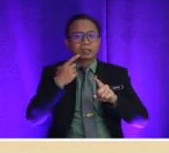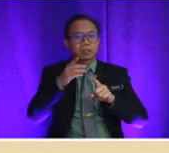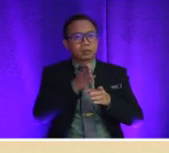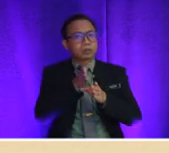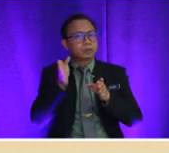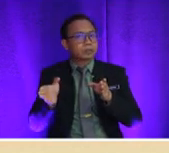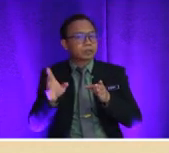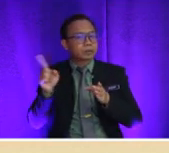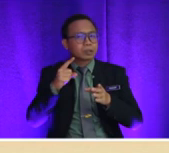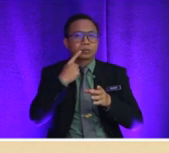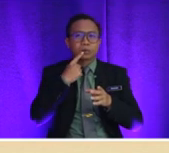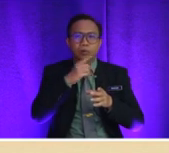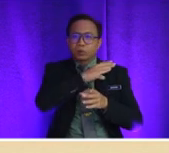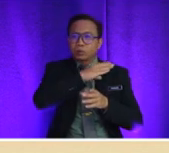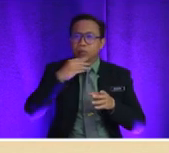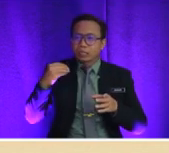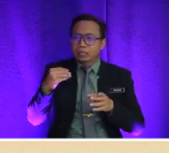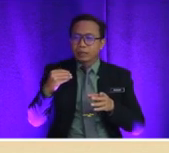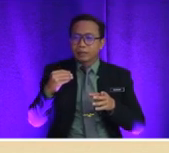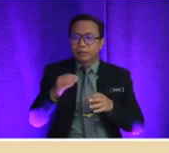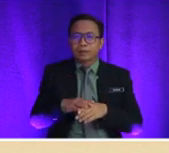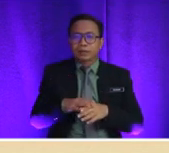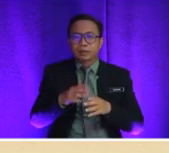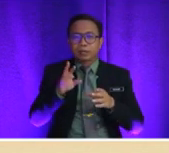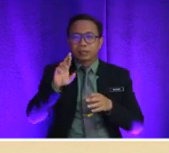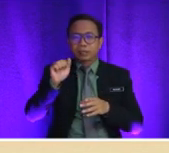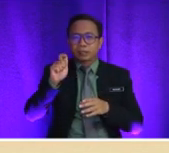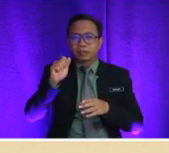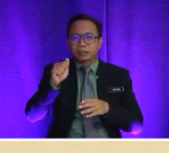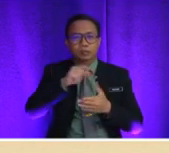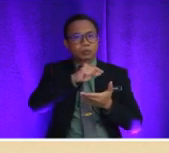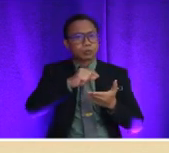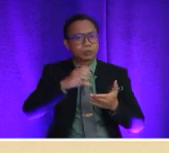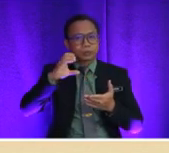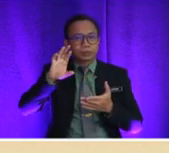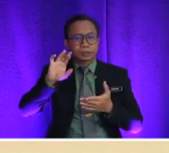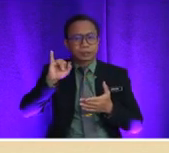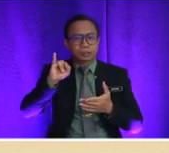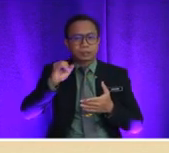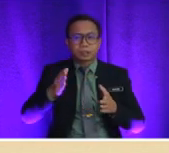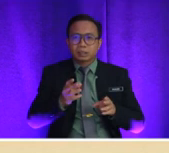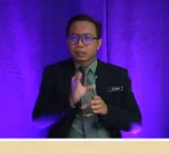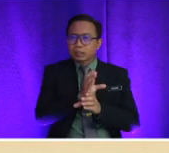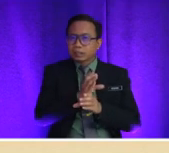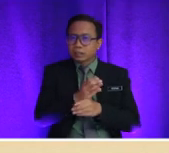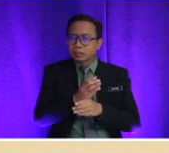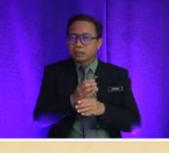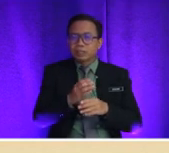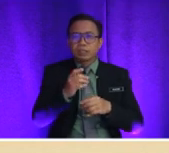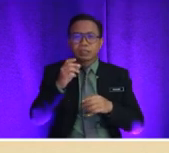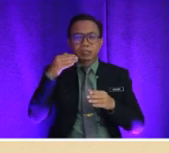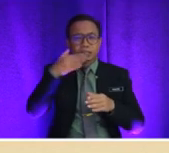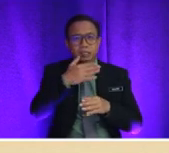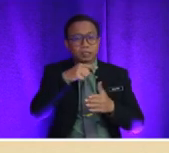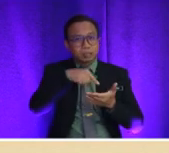antara mulut dengan dosa berbentuk rate tulis ciri-ciri ikan enjoy tersebut mengikut dan Tina yang betul